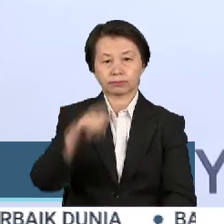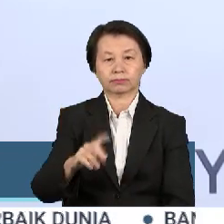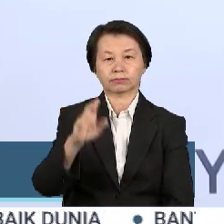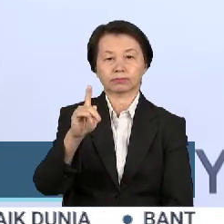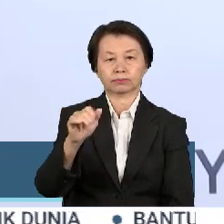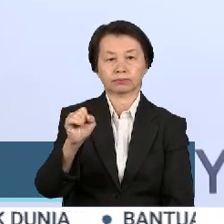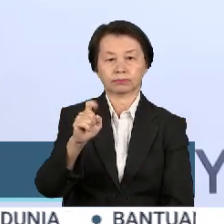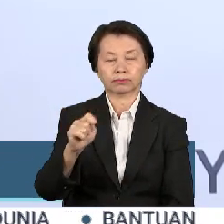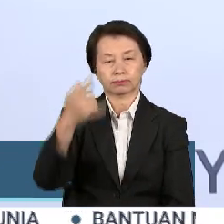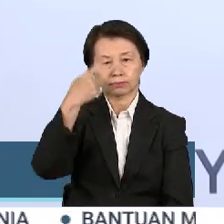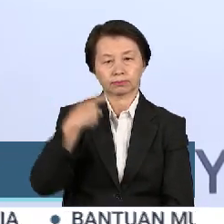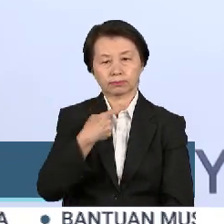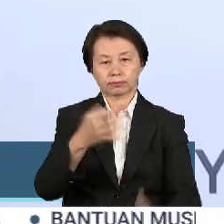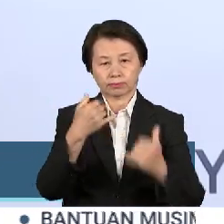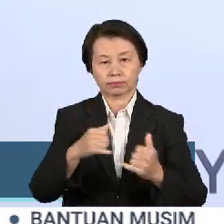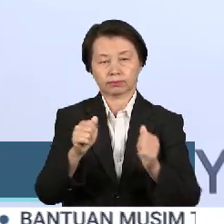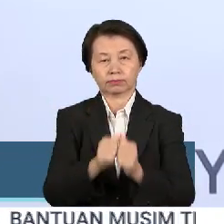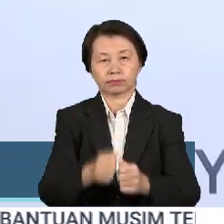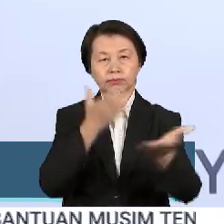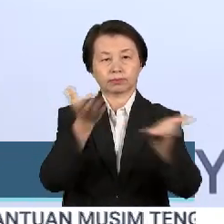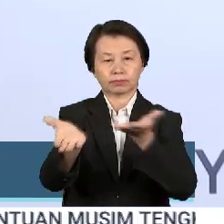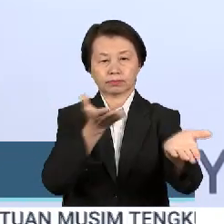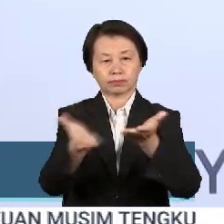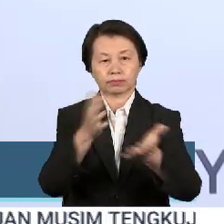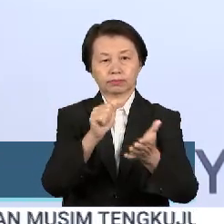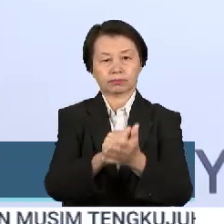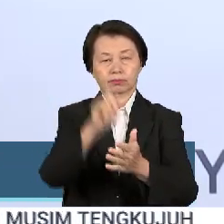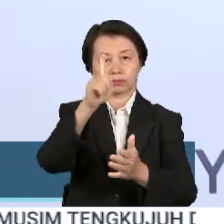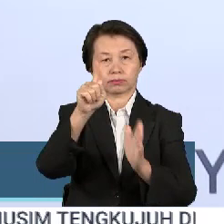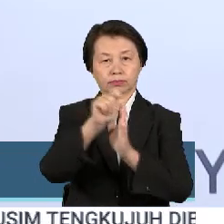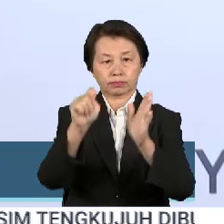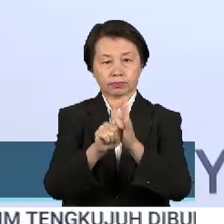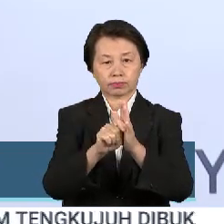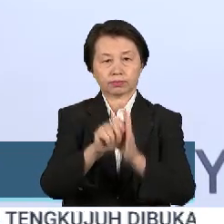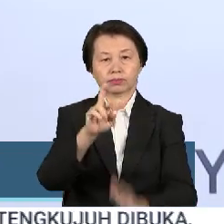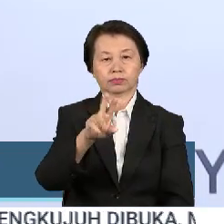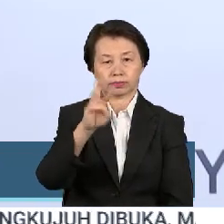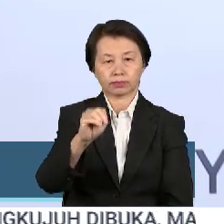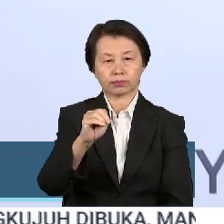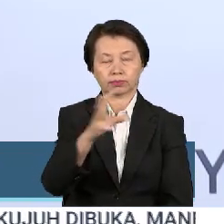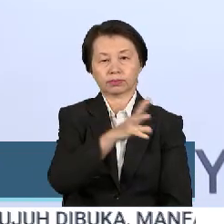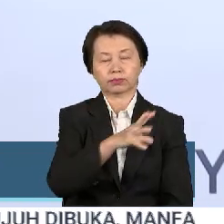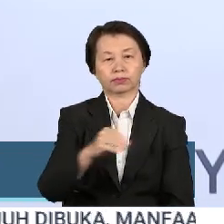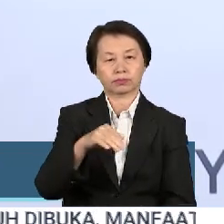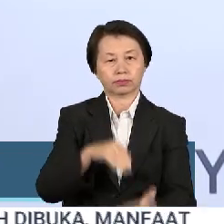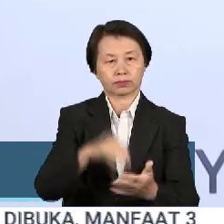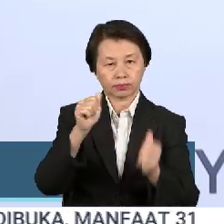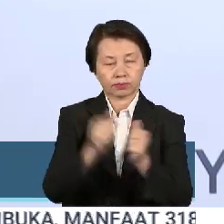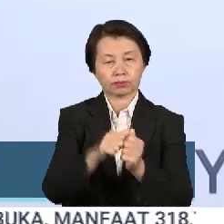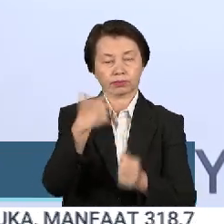right? And this is led by services sector with roughly around 1 trillion ringgit. Manufacturing sector receive about close